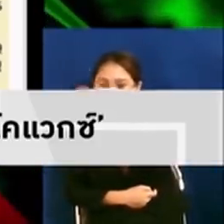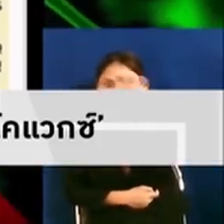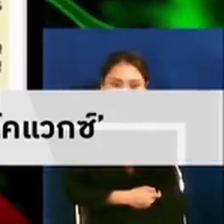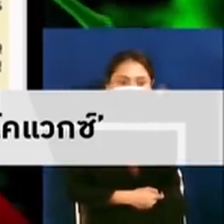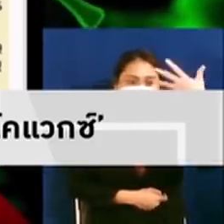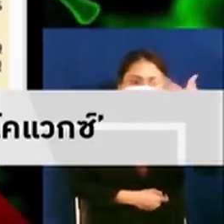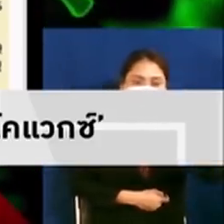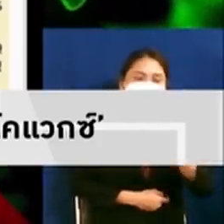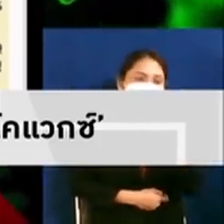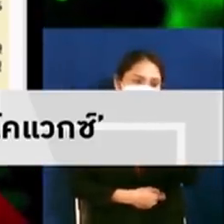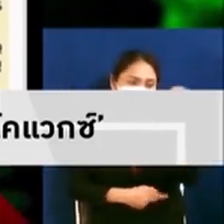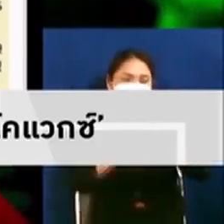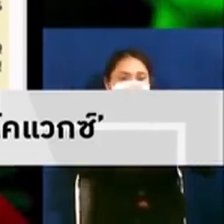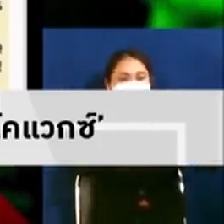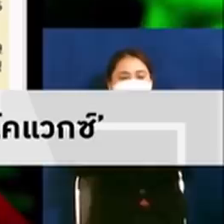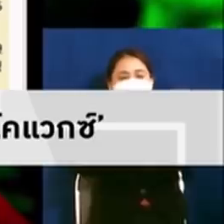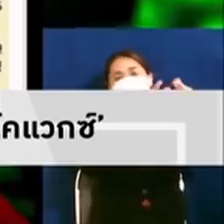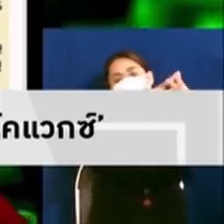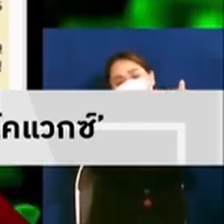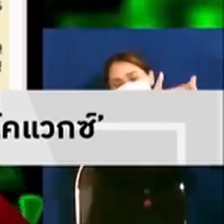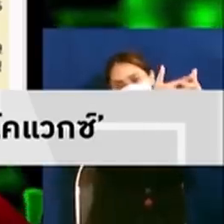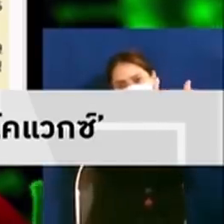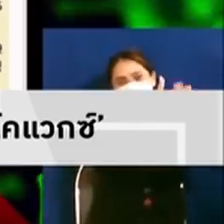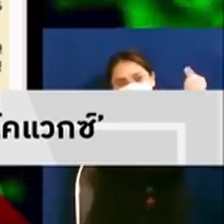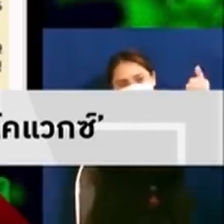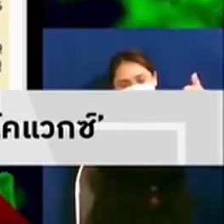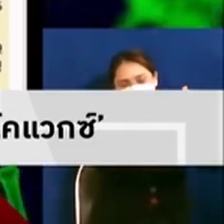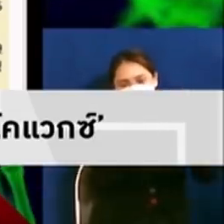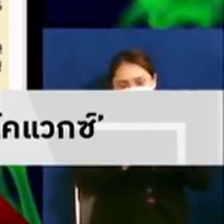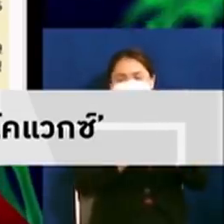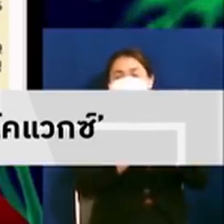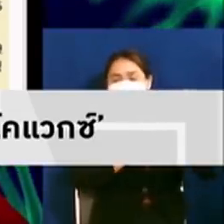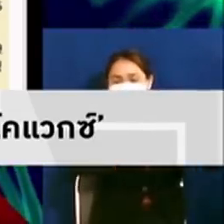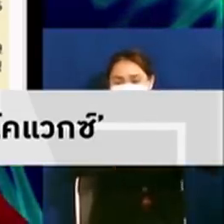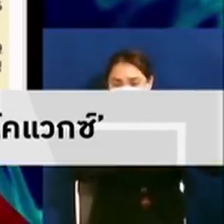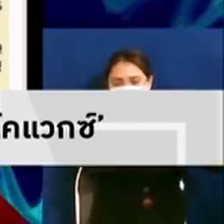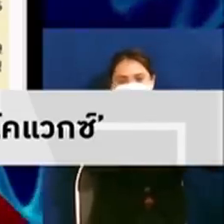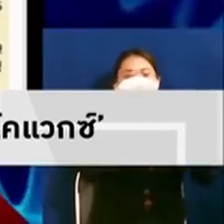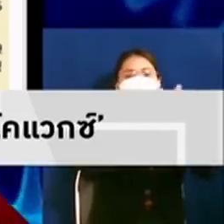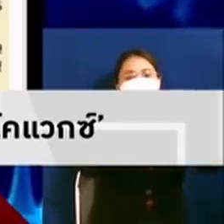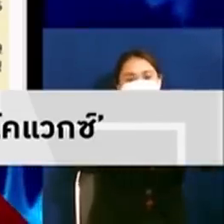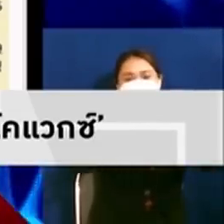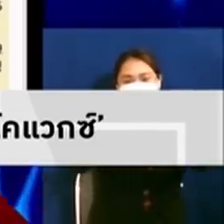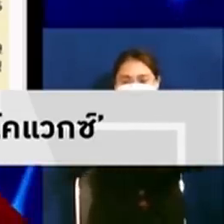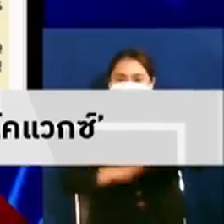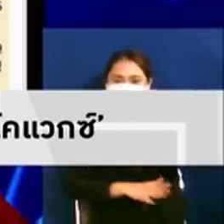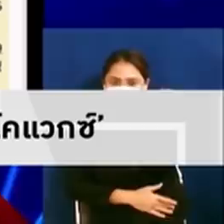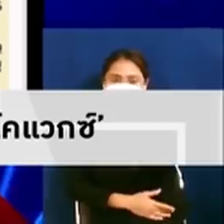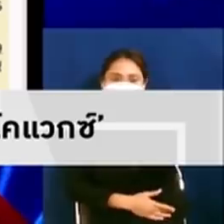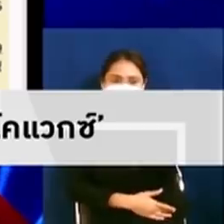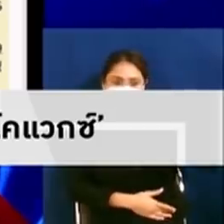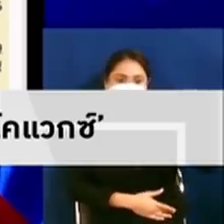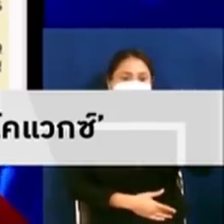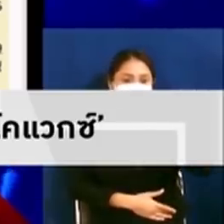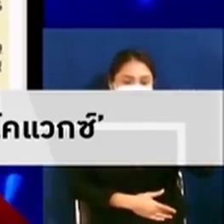ำพังนะครับก็จะดำเนินการผ่านโครงการโควาคซ์นะครับซึ่งเดี๋ยวเมื่อได้มีข้อสรุปเบื้องต้นชัดเจนก็จะนำเสน